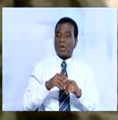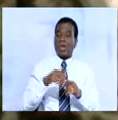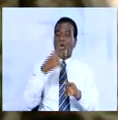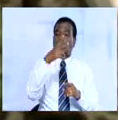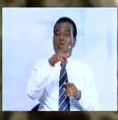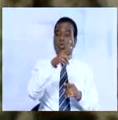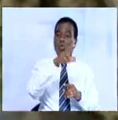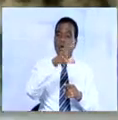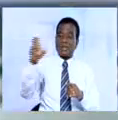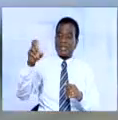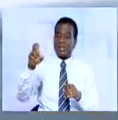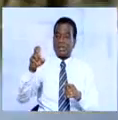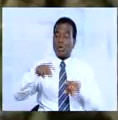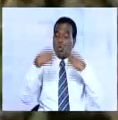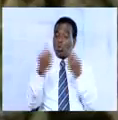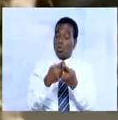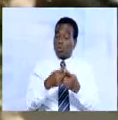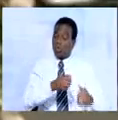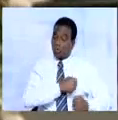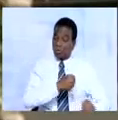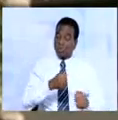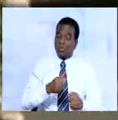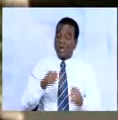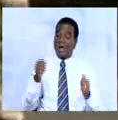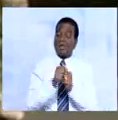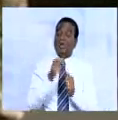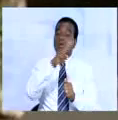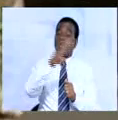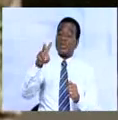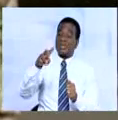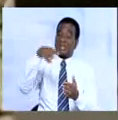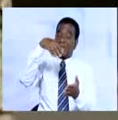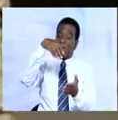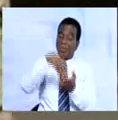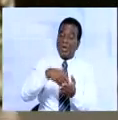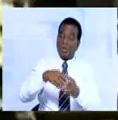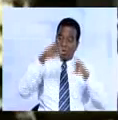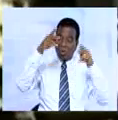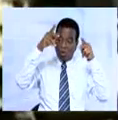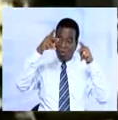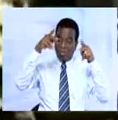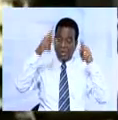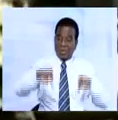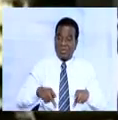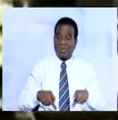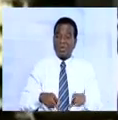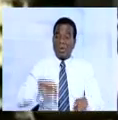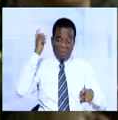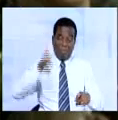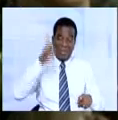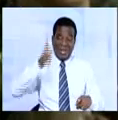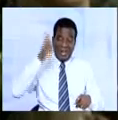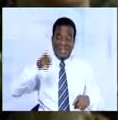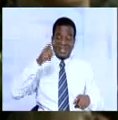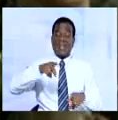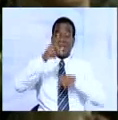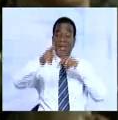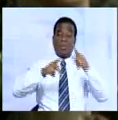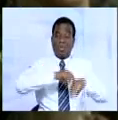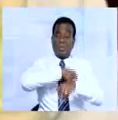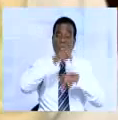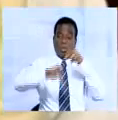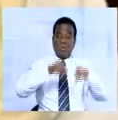300 milices, regroupant près de 200 000 hommes surarmés, menacent à tout moment le précaire équilibre qu'essayent de maintenir les autorités du